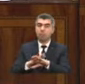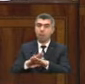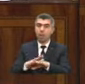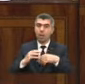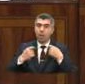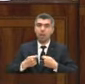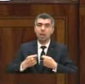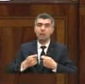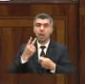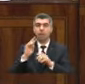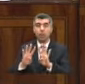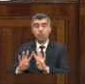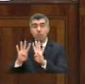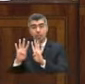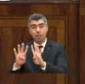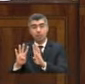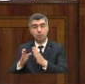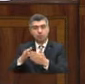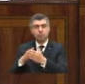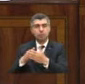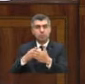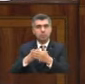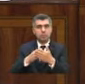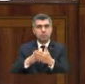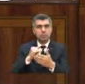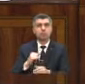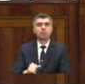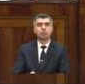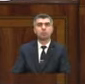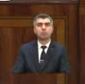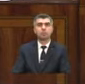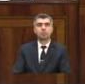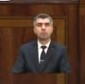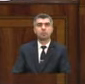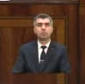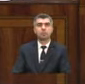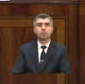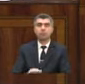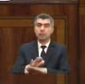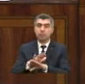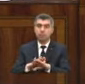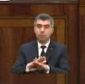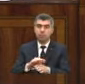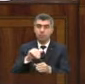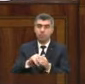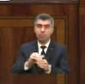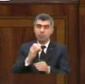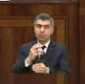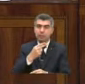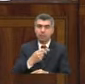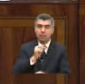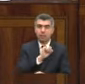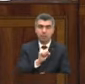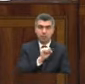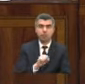من 2018 والبلوكاج كاين تحت المشروع هذا. وانا هنايا اسمح لي الصندوق الوطني للضمان الاجتماعي،